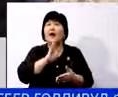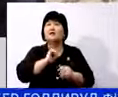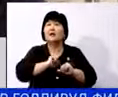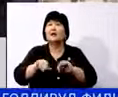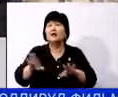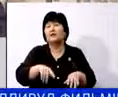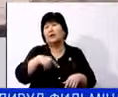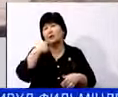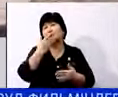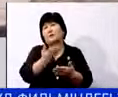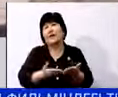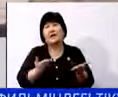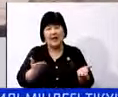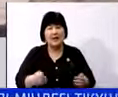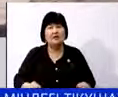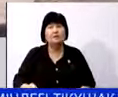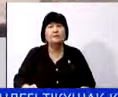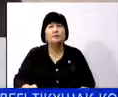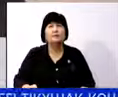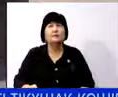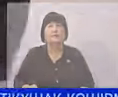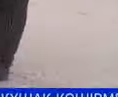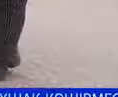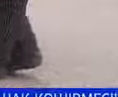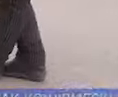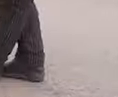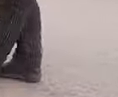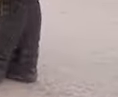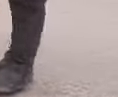әрекеті сөзімізге дәлел. Елжас Әбділда, Нұржан Мұзарапшин, Қанат Махамбетов, Қызылорда телеарнасы.